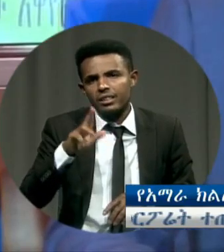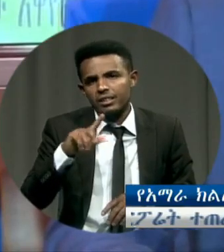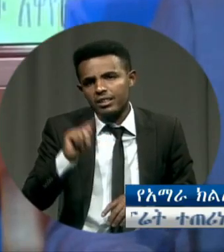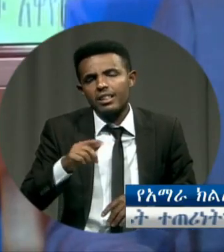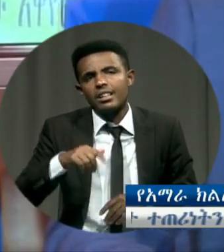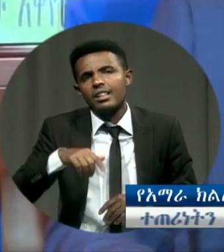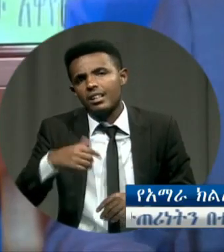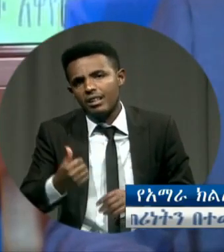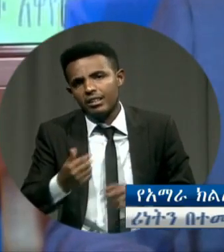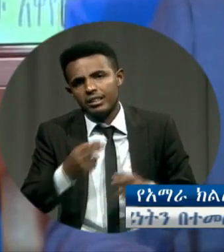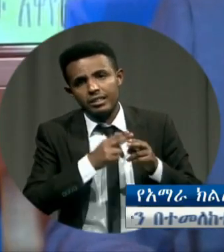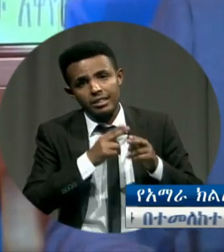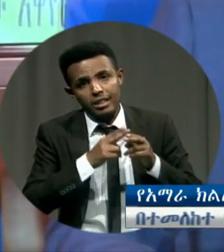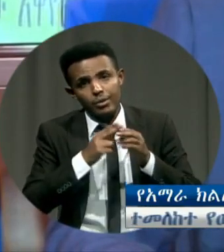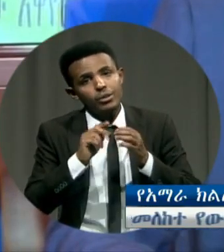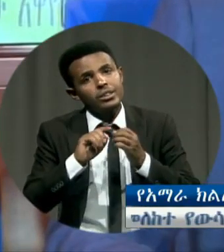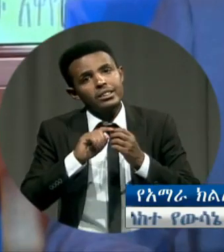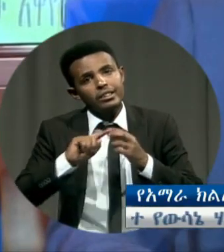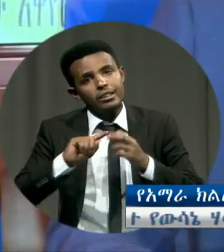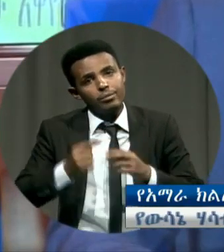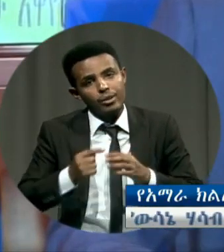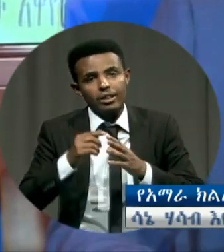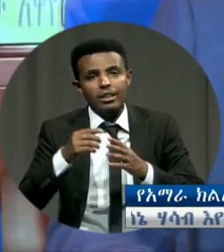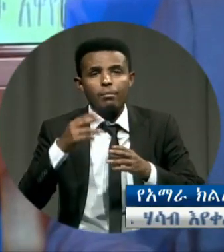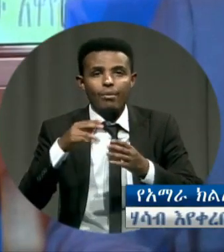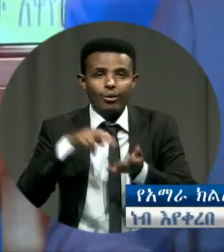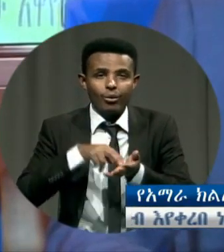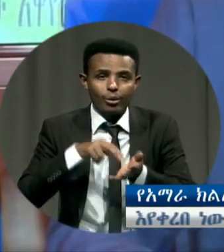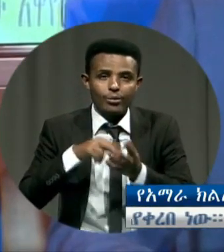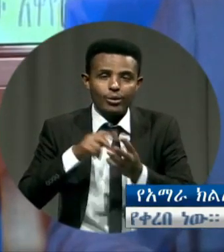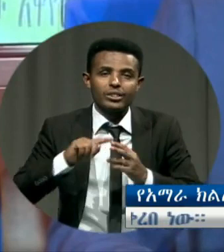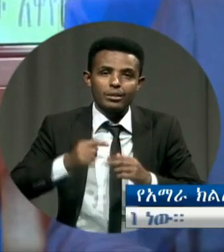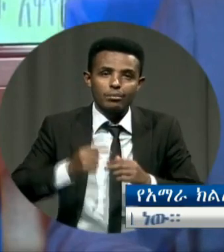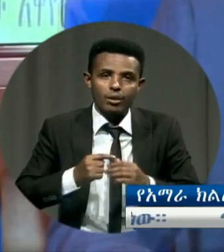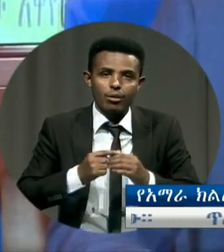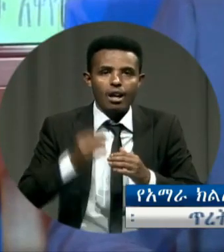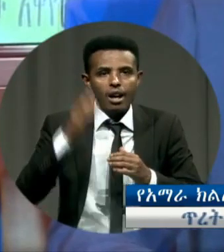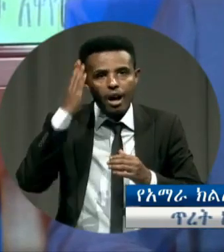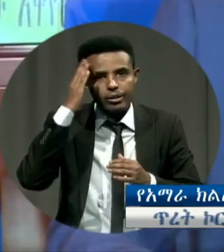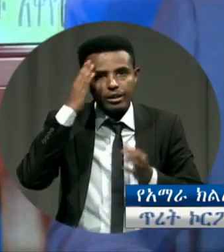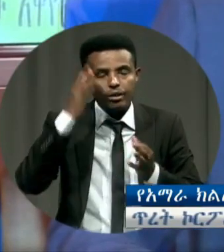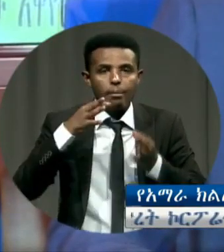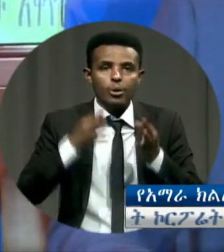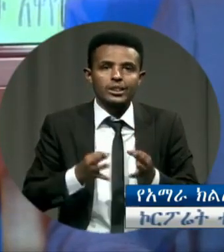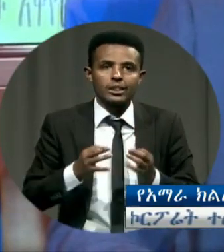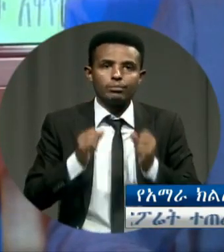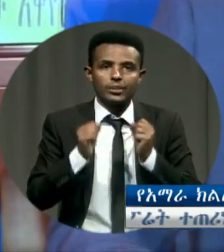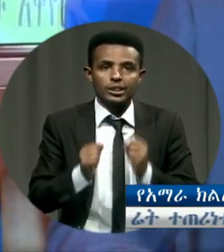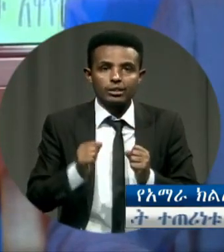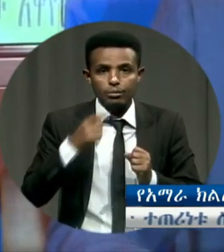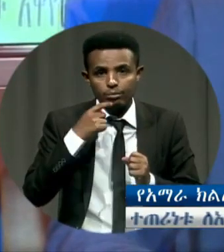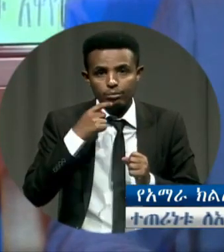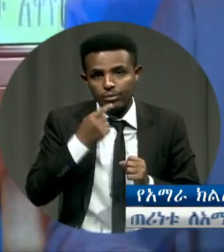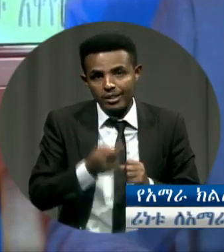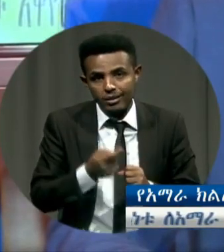እና ከስያሜው ጀምሮ ከማቋቋሚያው ጀምሮ አውቀን ነው መወሰን ያለብኝ ብዬ ማስበው